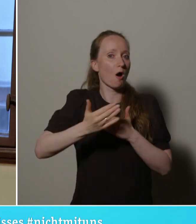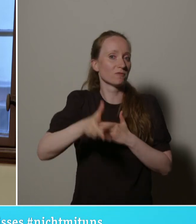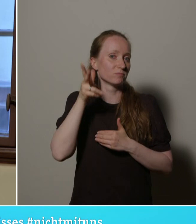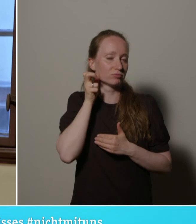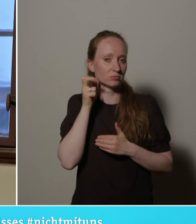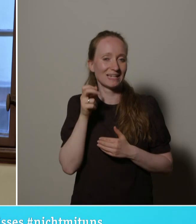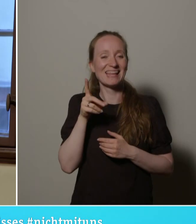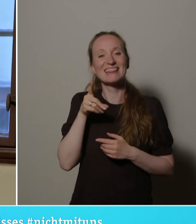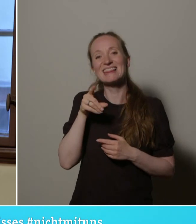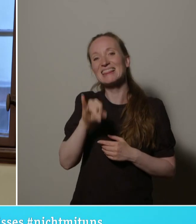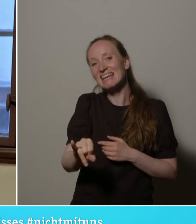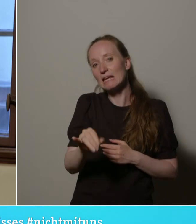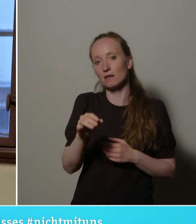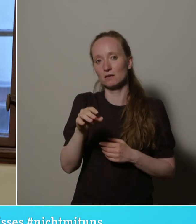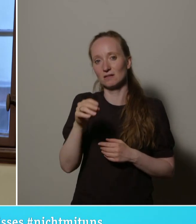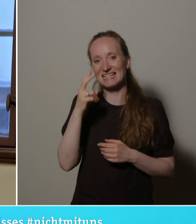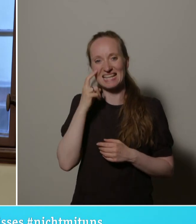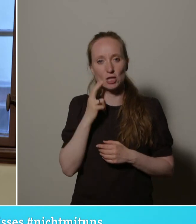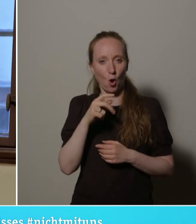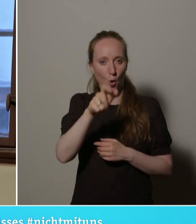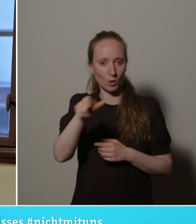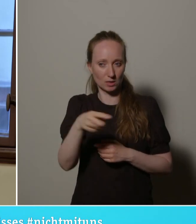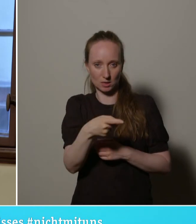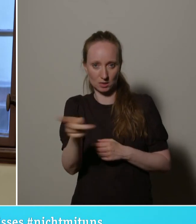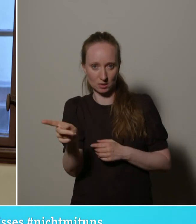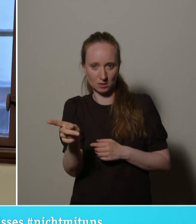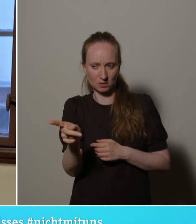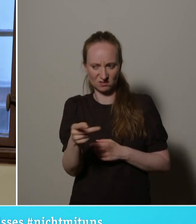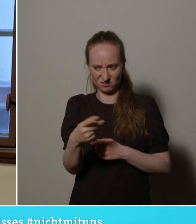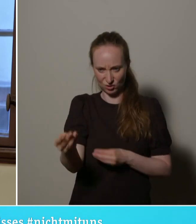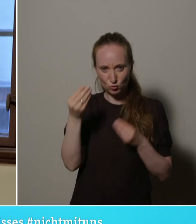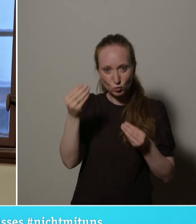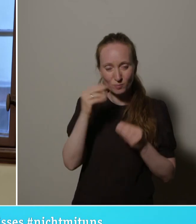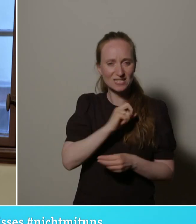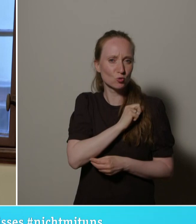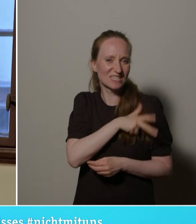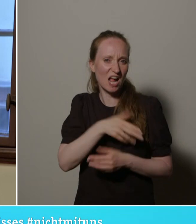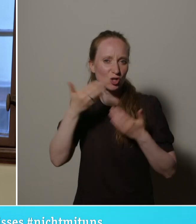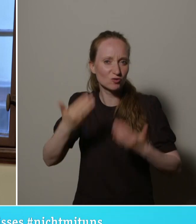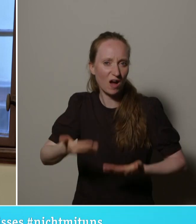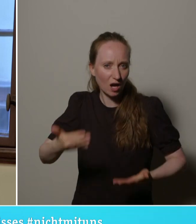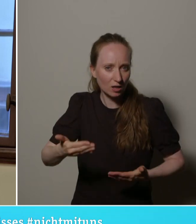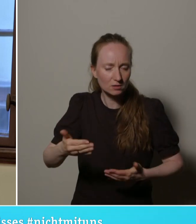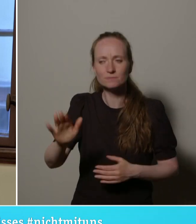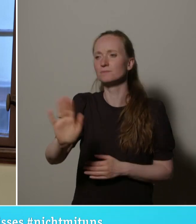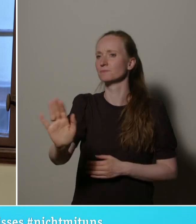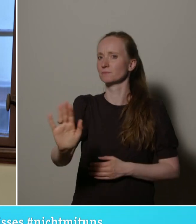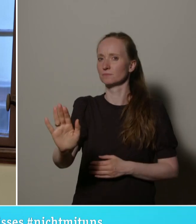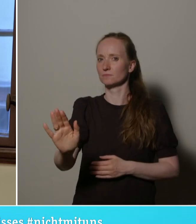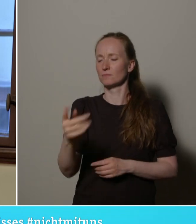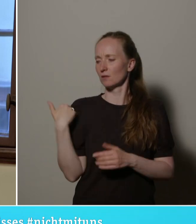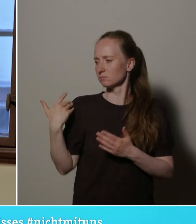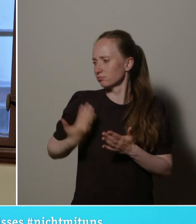im Allgemeinen keinesfalls zu den sozial Schwachen zählen. Das wird hier die ganze Zeit gleichgesetzt. Und